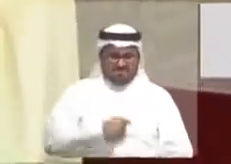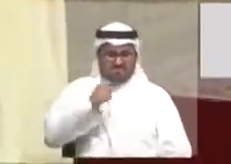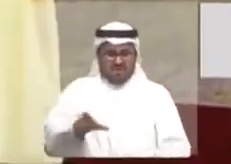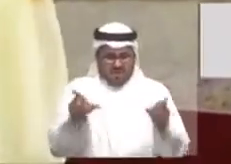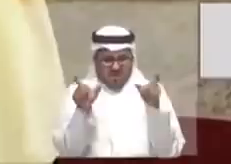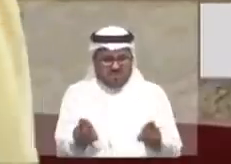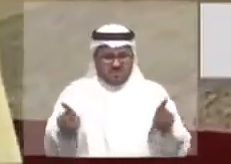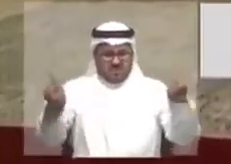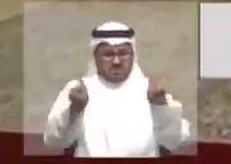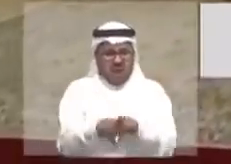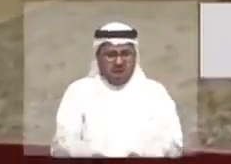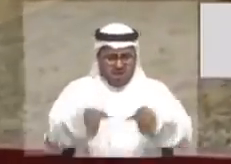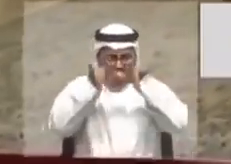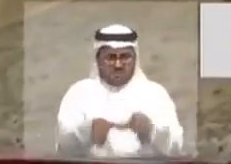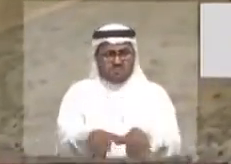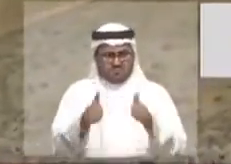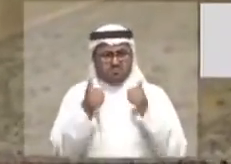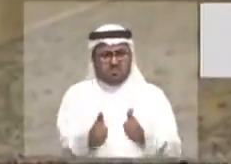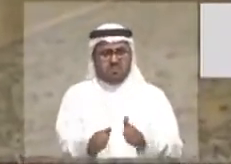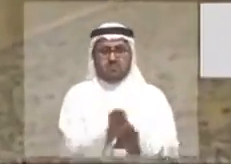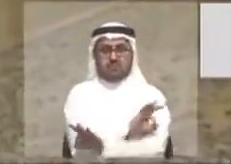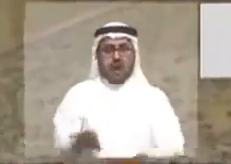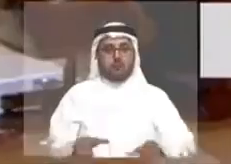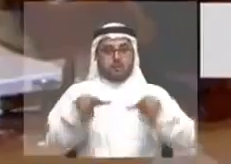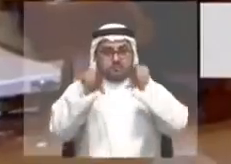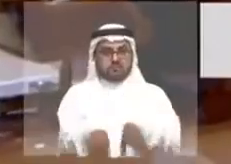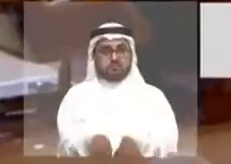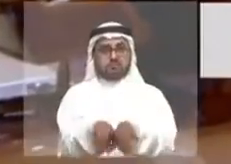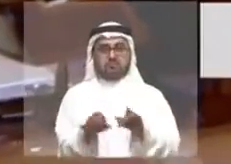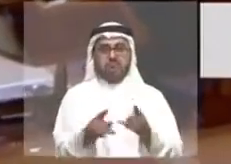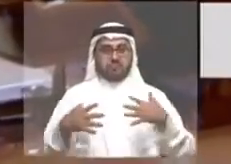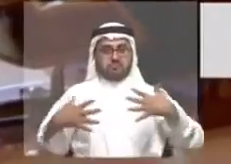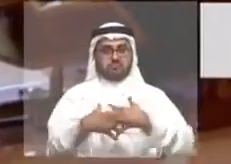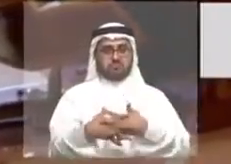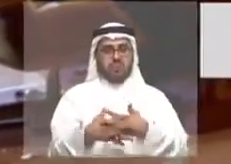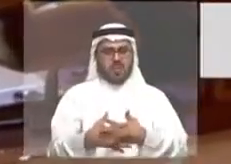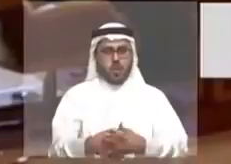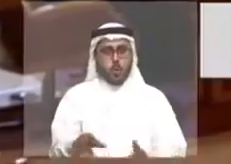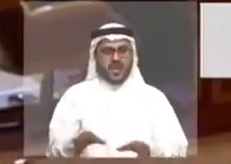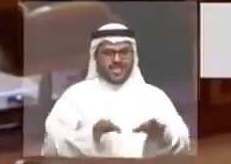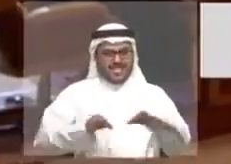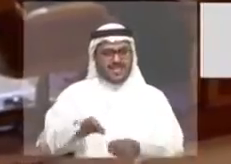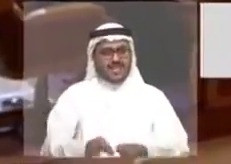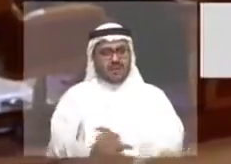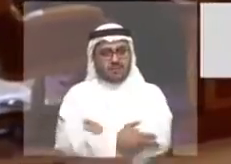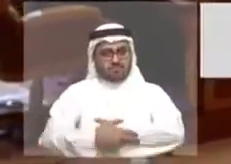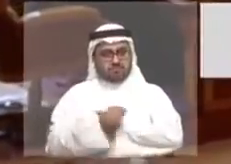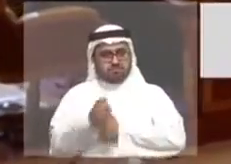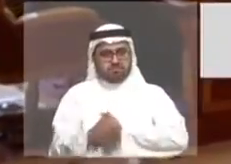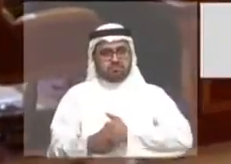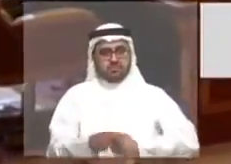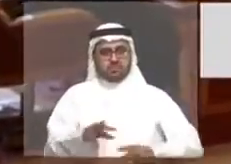ومساندة للقضية الفلسطينية في مختلف مراحلها وعلى جميع الأصعدة السياسية